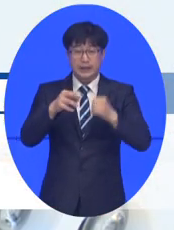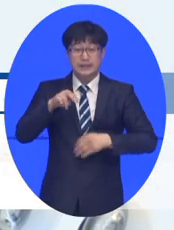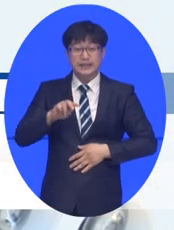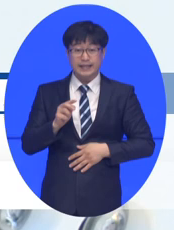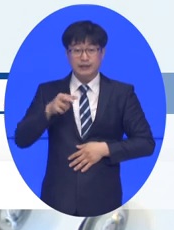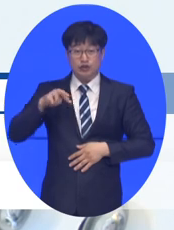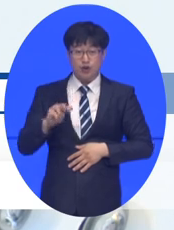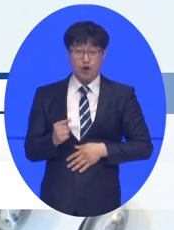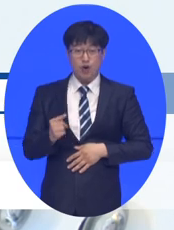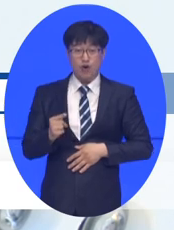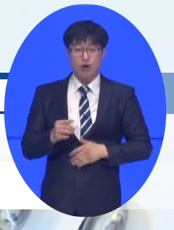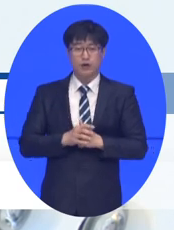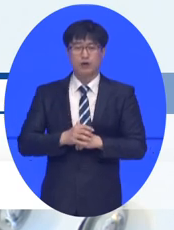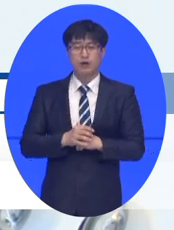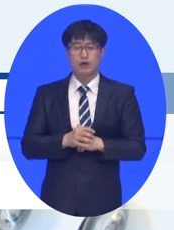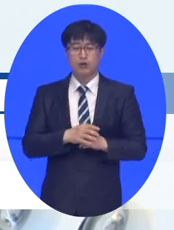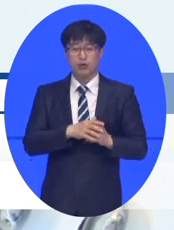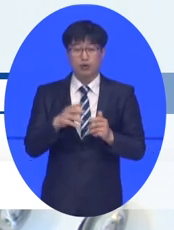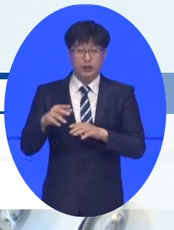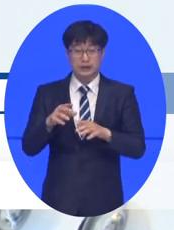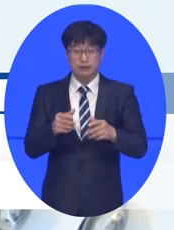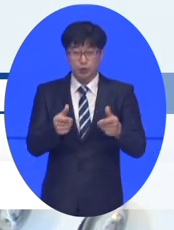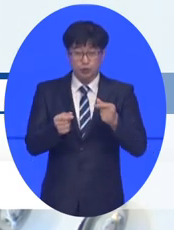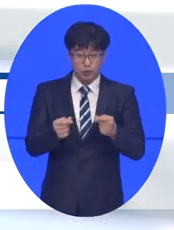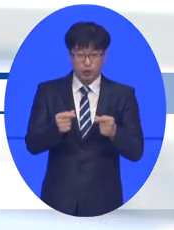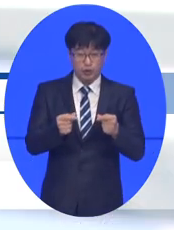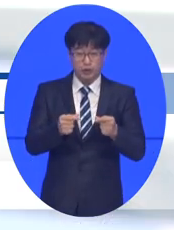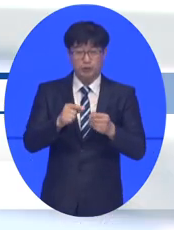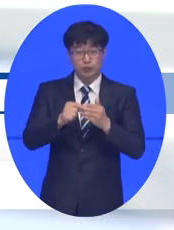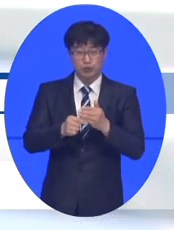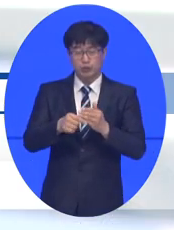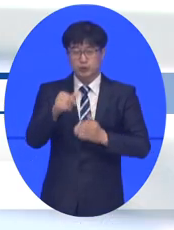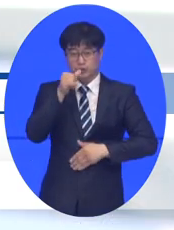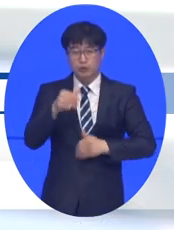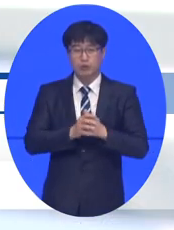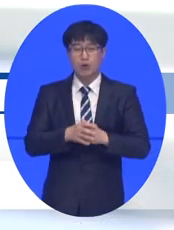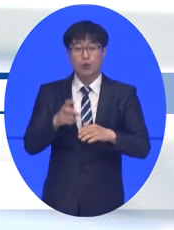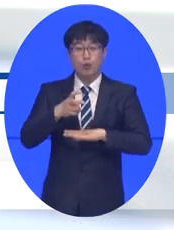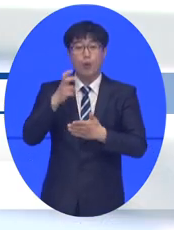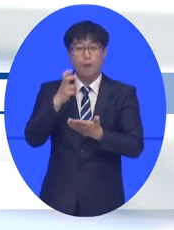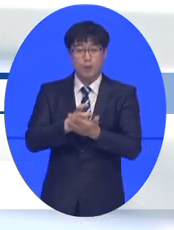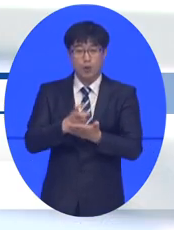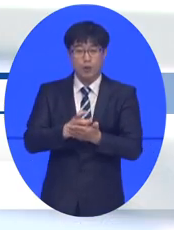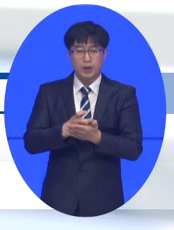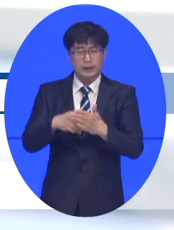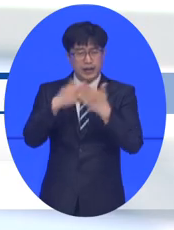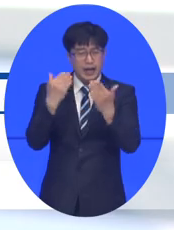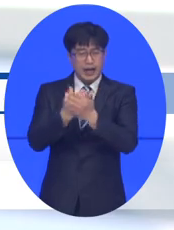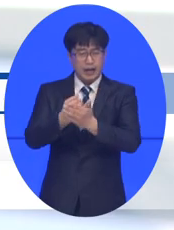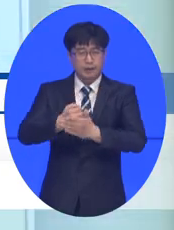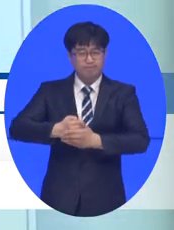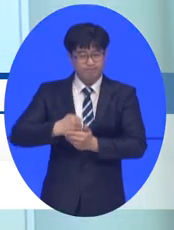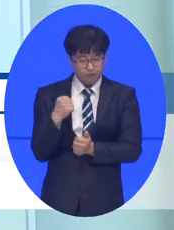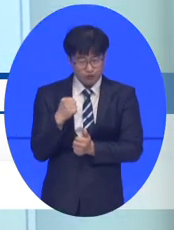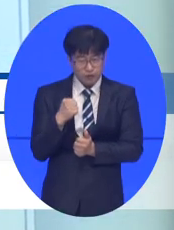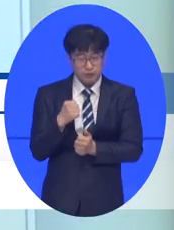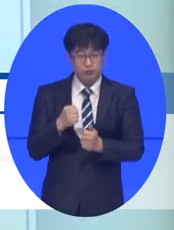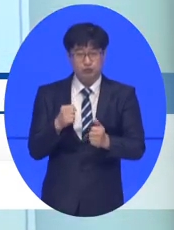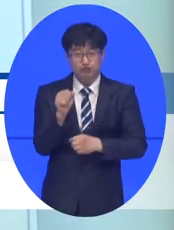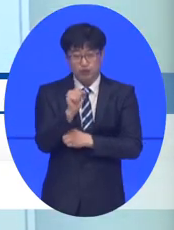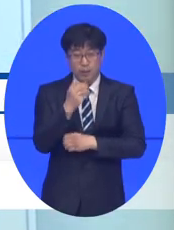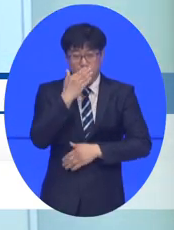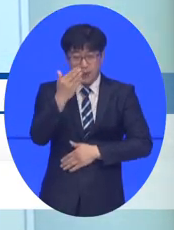센서와 액추에이터 등이 이제 설치가 되어 있고요. 교통 법규라든가 이런 것들을 다 준수하면서 달릴 수